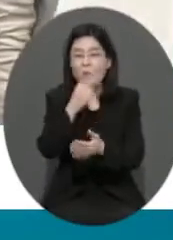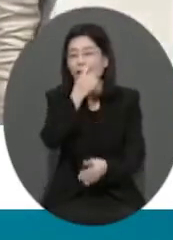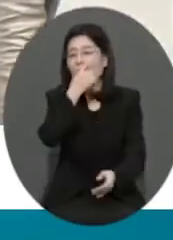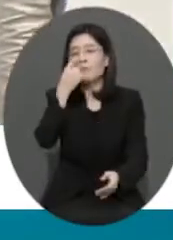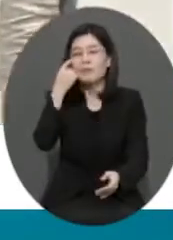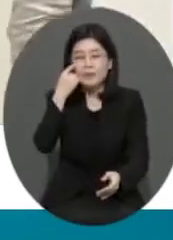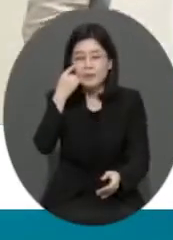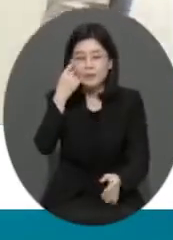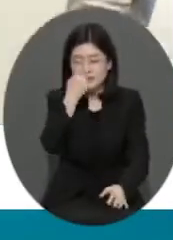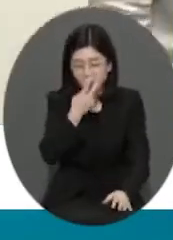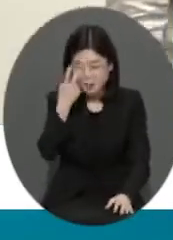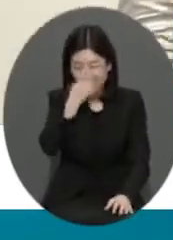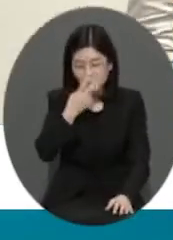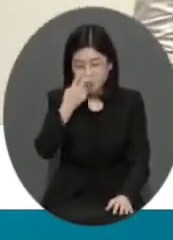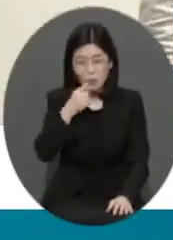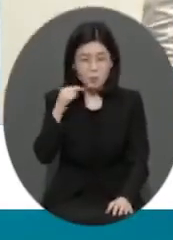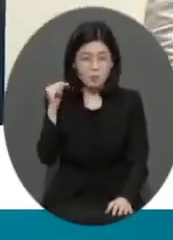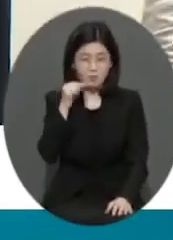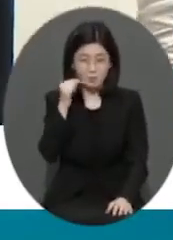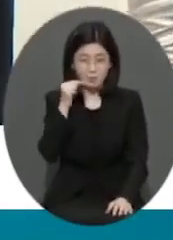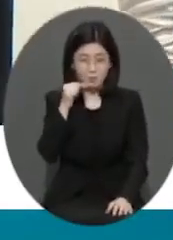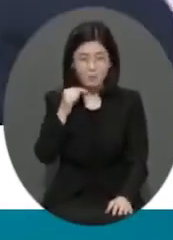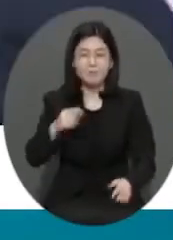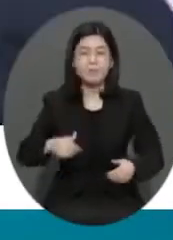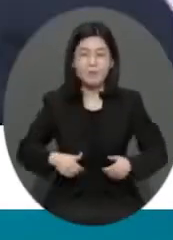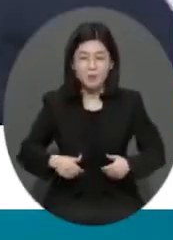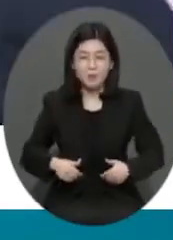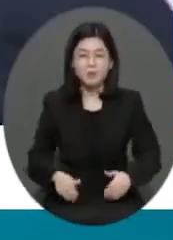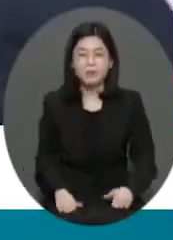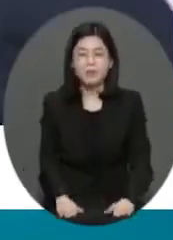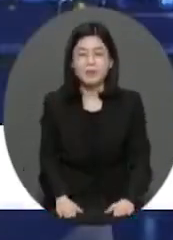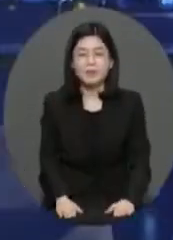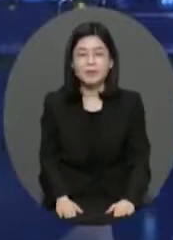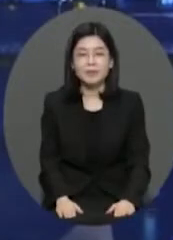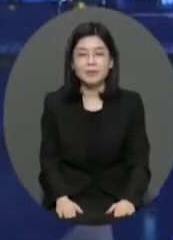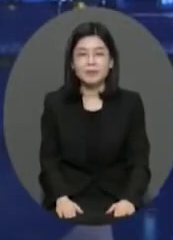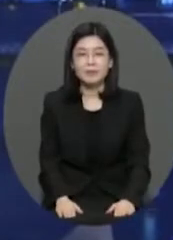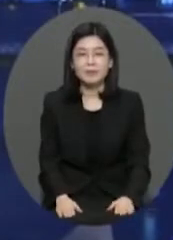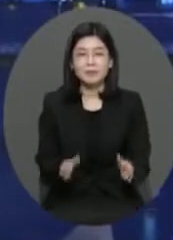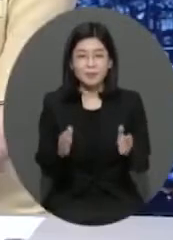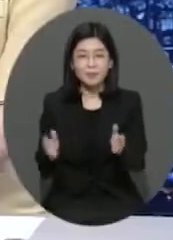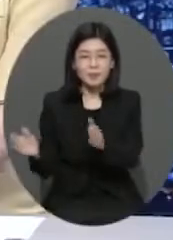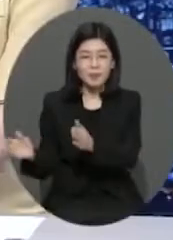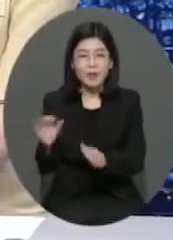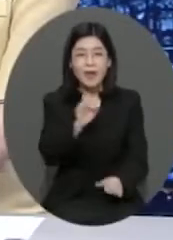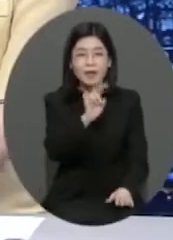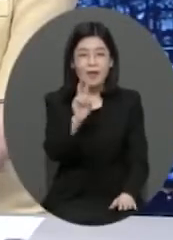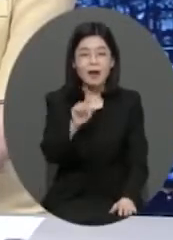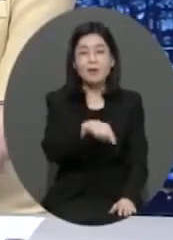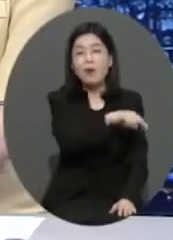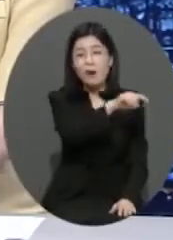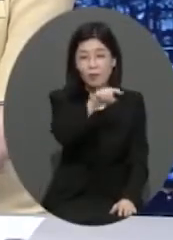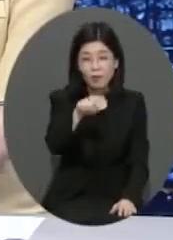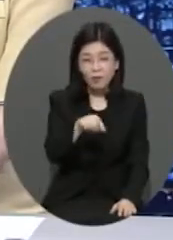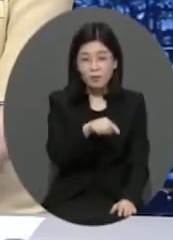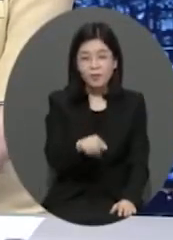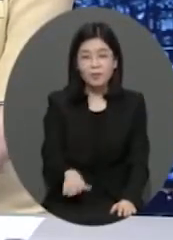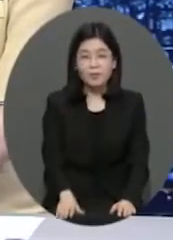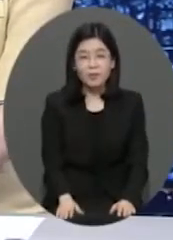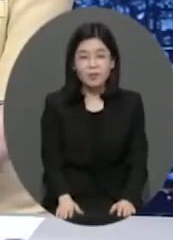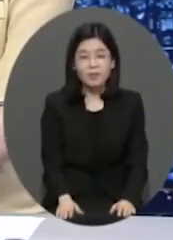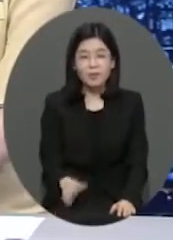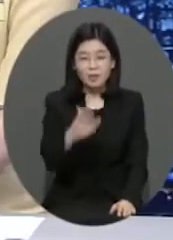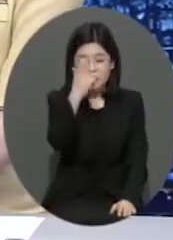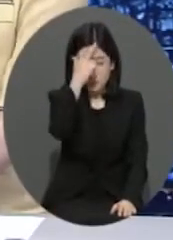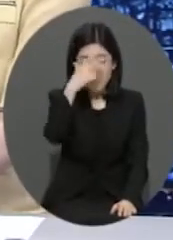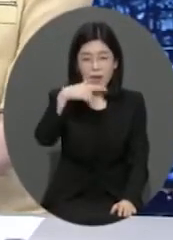이를 통해서 경선이 좀 흥행을 해야 된다 라는 입장입니다 4 또 야권 적도 살펴볼까 하는데요 최대 영종 감사원장 이제